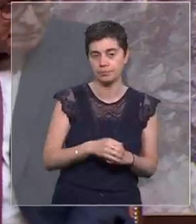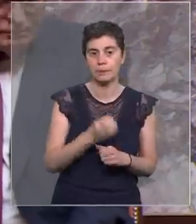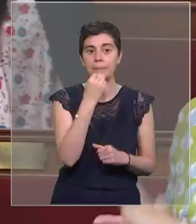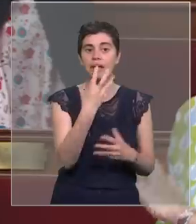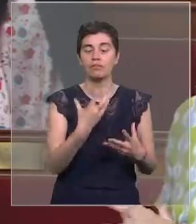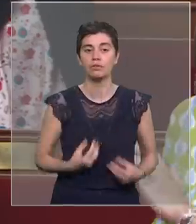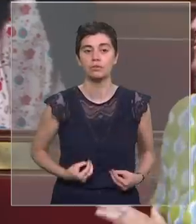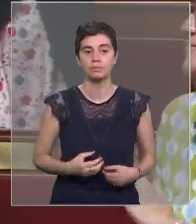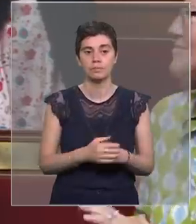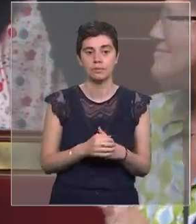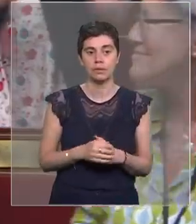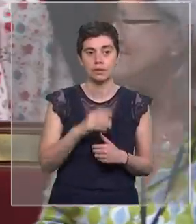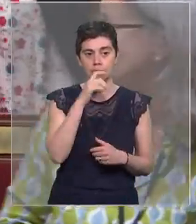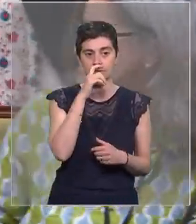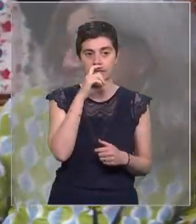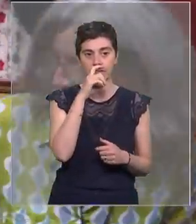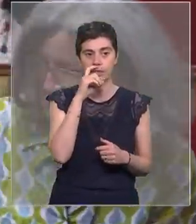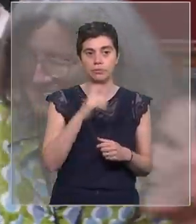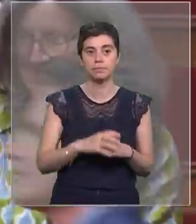Madame.